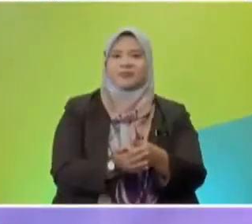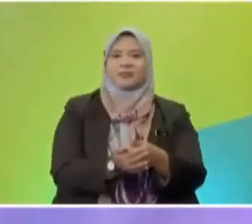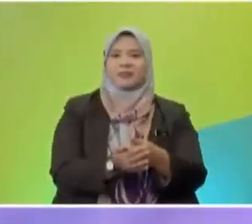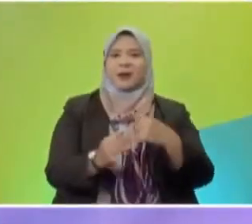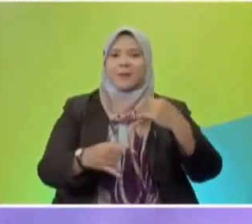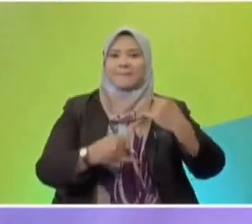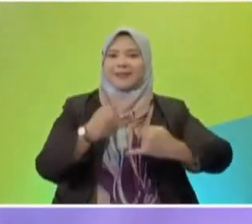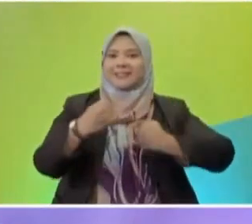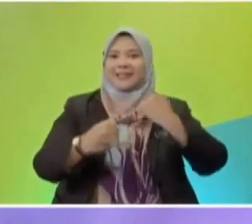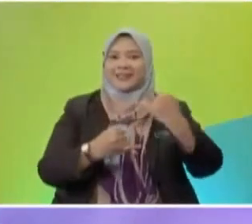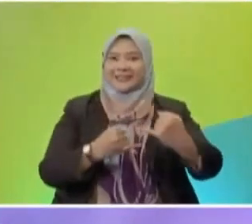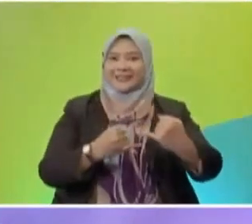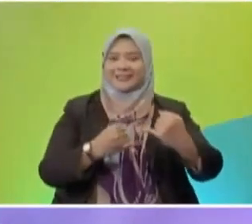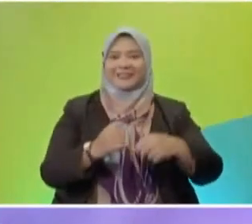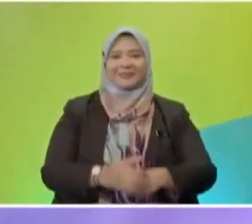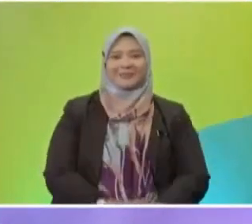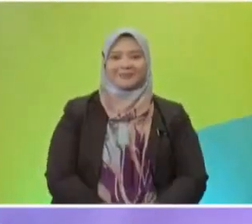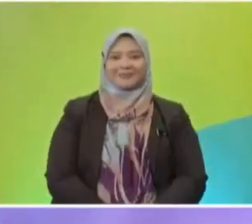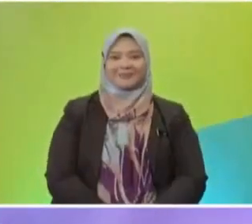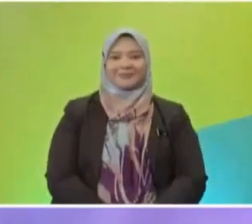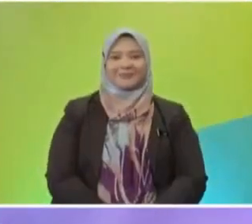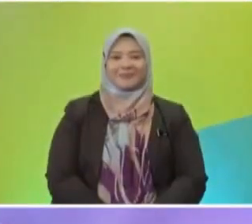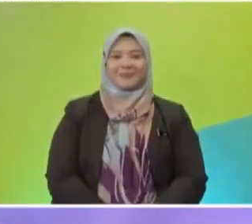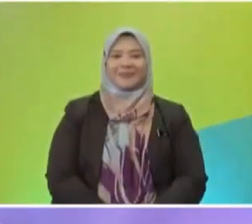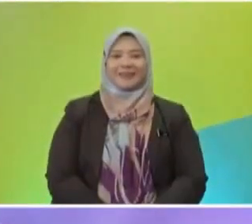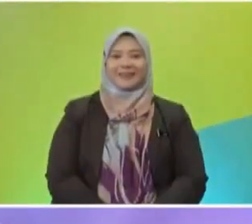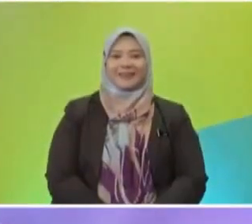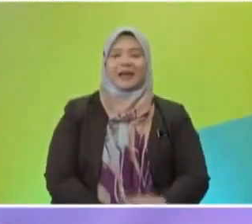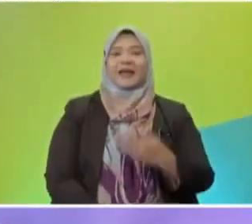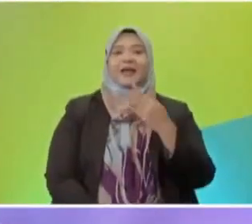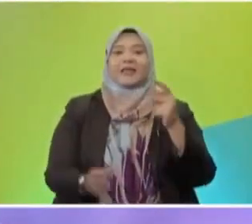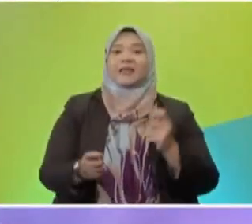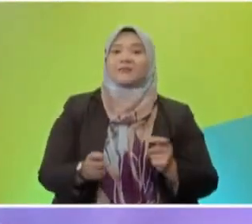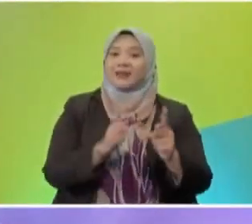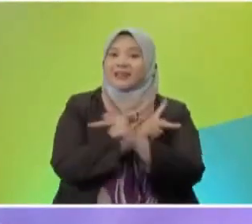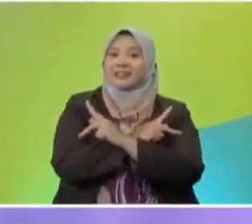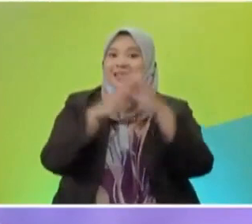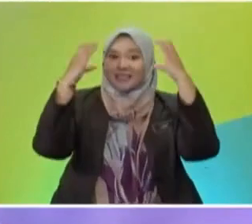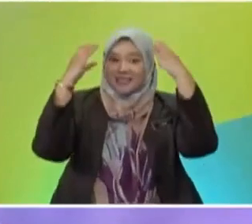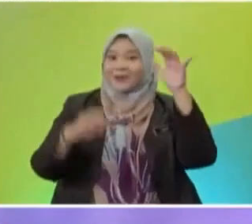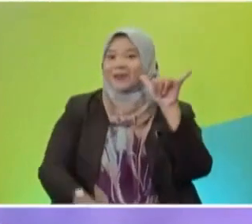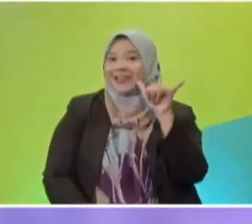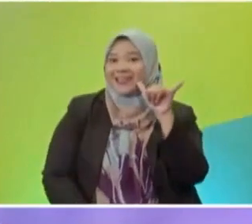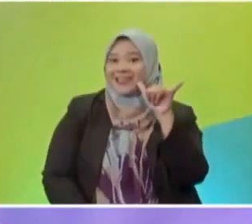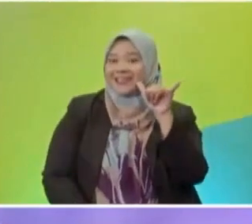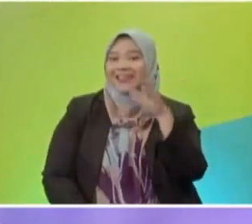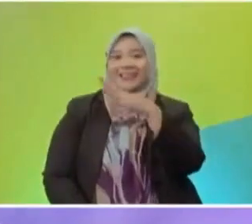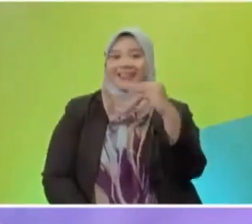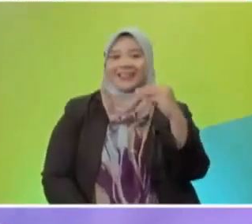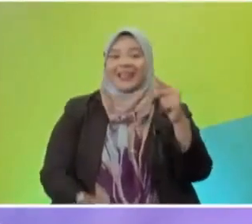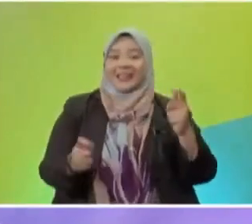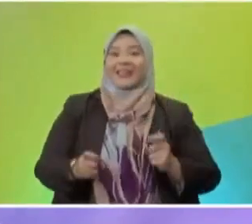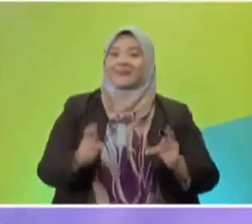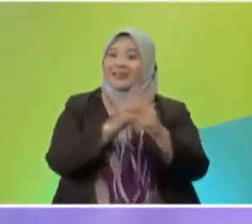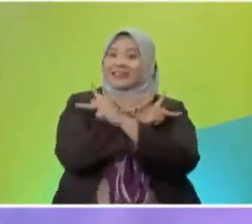kita daripada Sekolah Kebangsaan Seksyen 18 Shah Alam Selangor. Terima kasih juga kepada Cikgu Jurubahasa kita iaitu